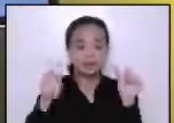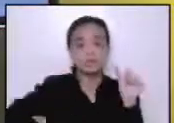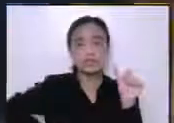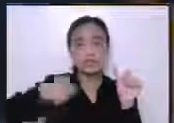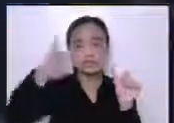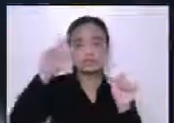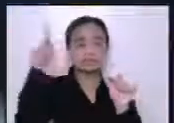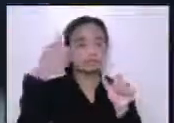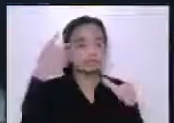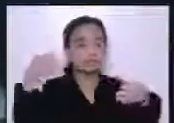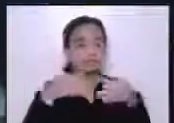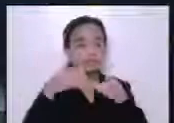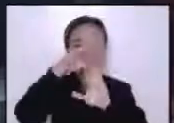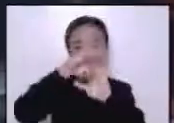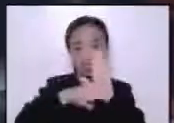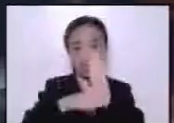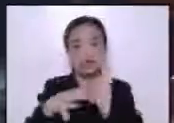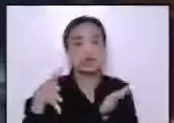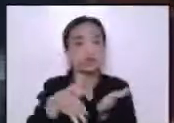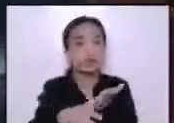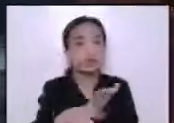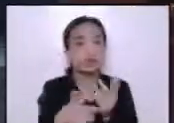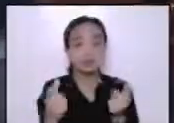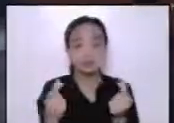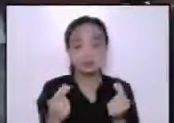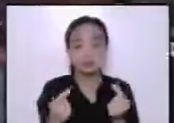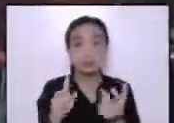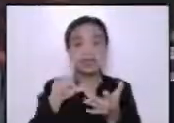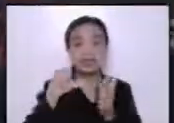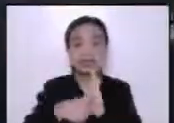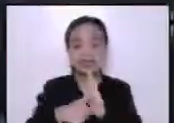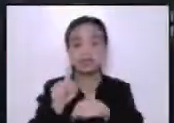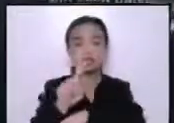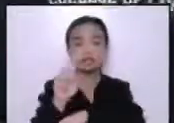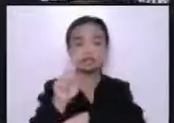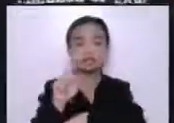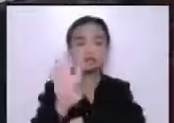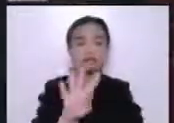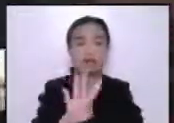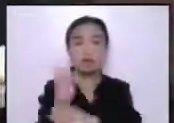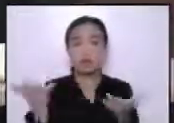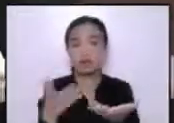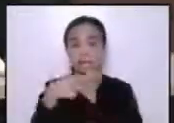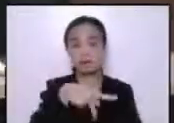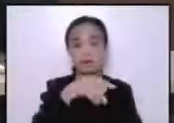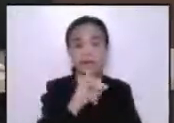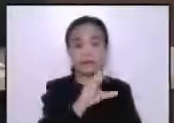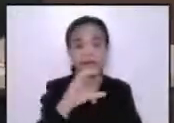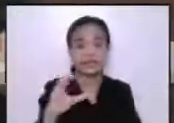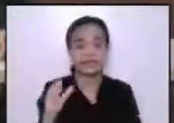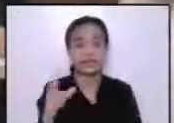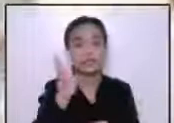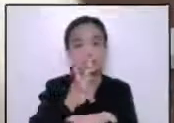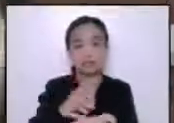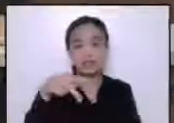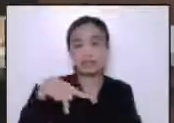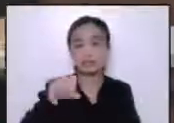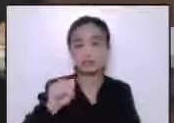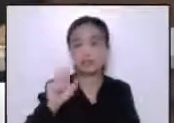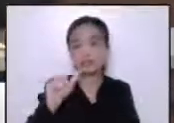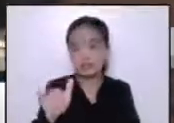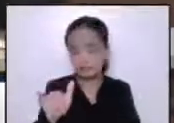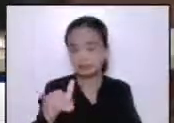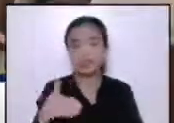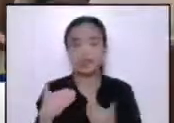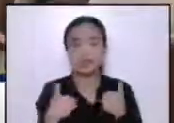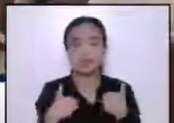Sa biso ng COMELEC, idaraos ito mamayang alas 4 ng hapon sa PICC 10 sa Pasay City. Tugay dyan, inilabas na rin ng komisyon